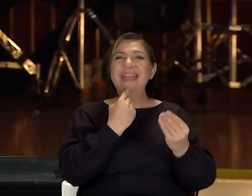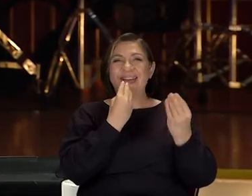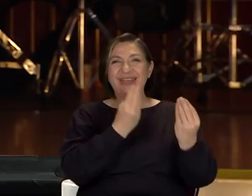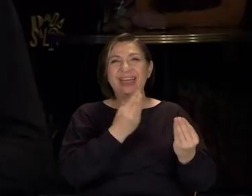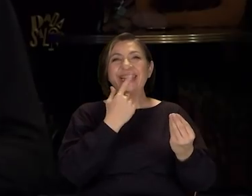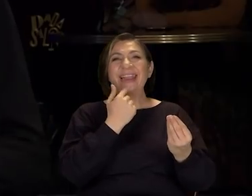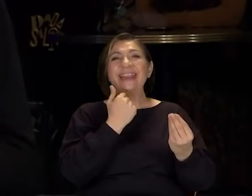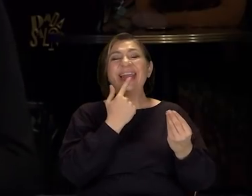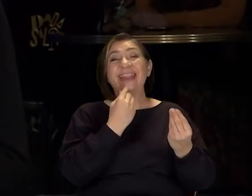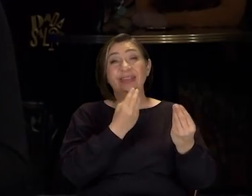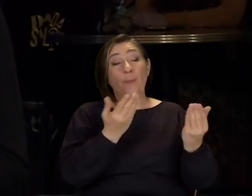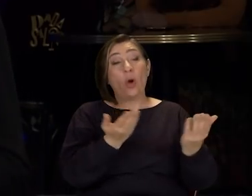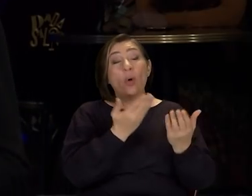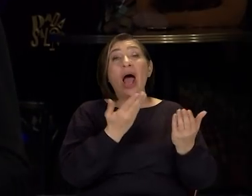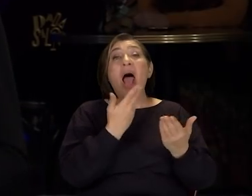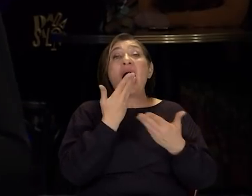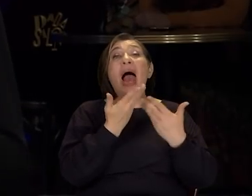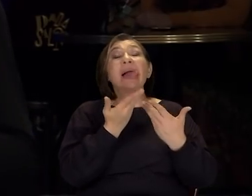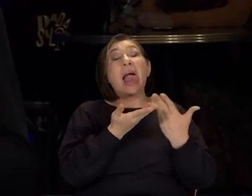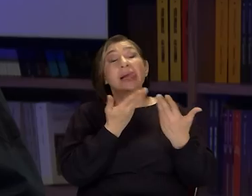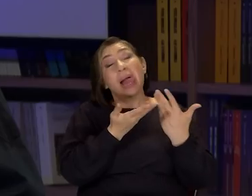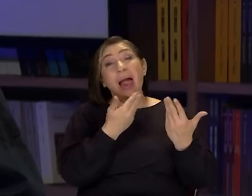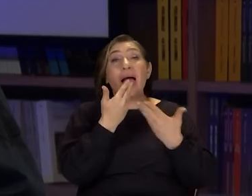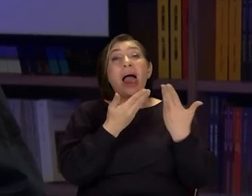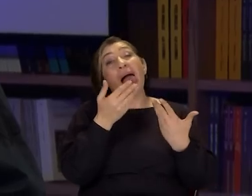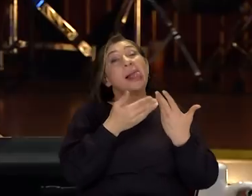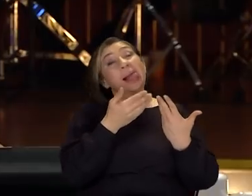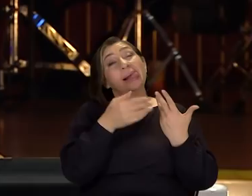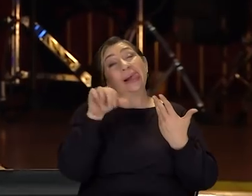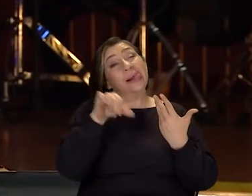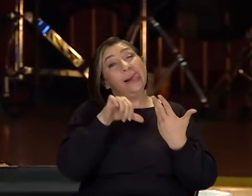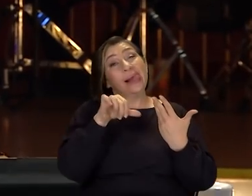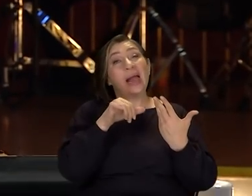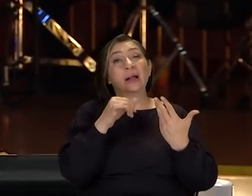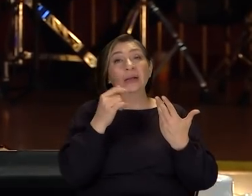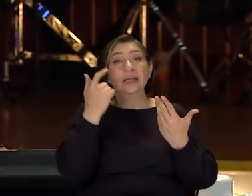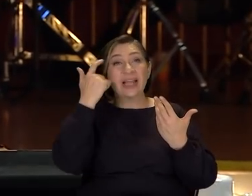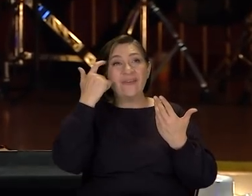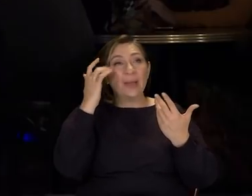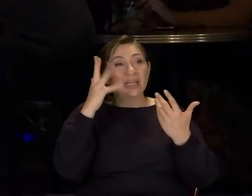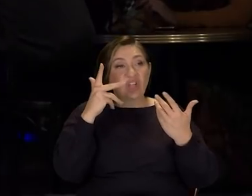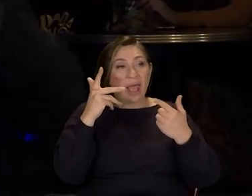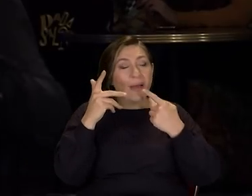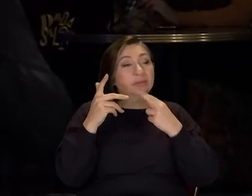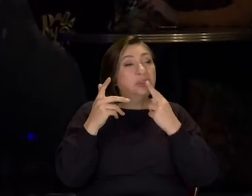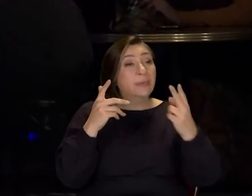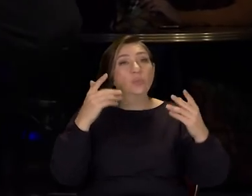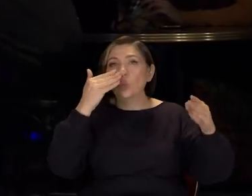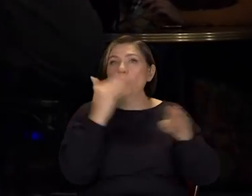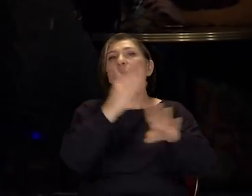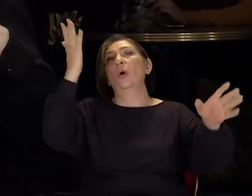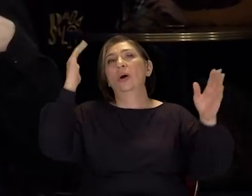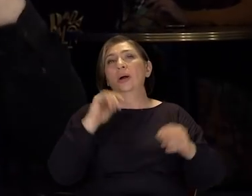anlatacağım. Tıpkı sizin söylediğiniz. Yani överek anlatamıyorum ki. Anlatamıyorum. Yani ne kafamdan geçenler. Ya hiçbir